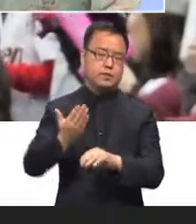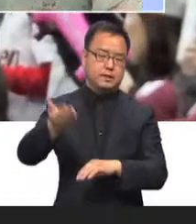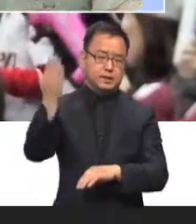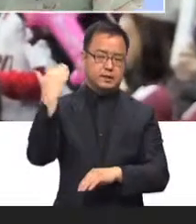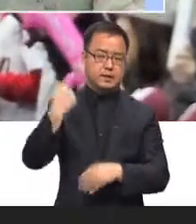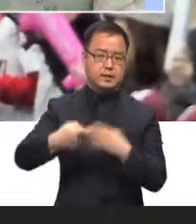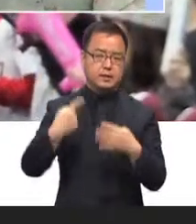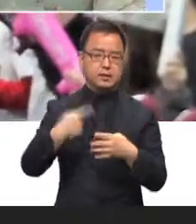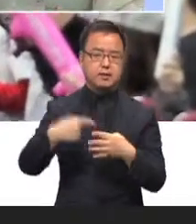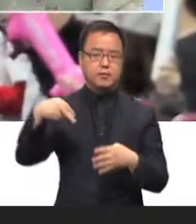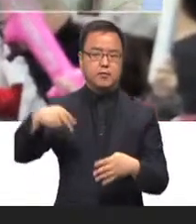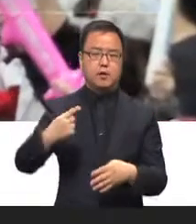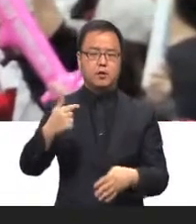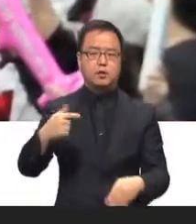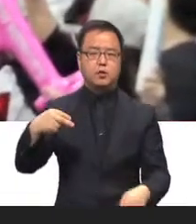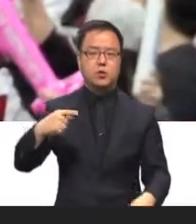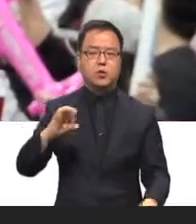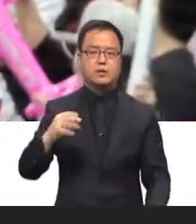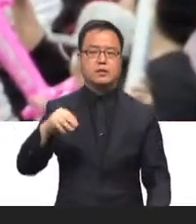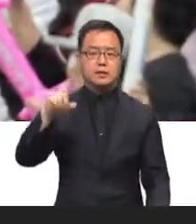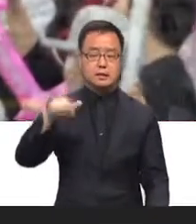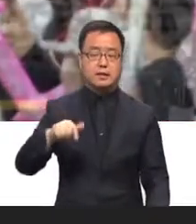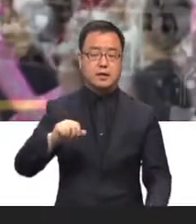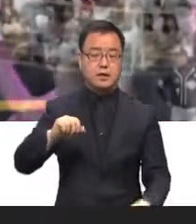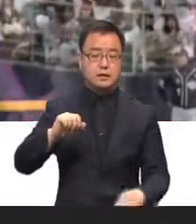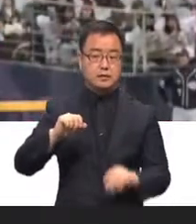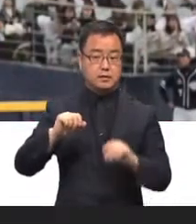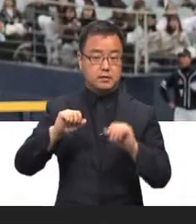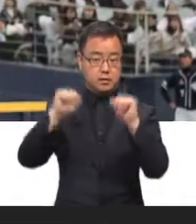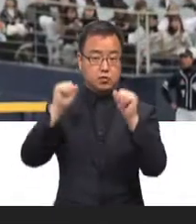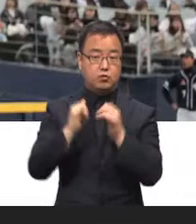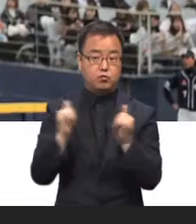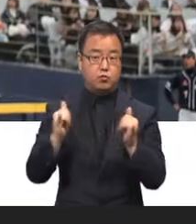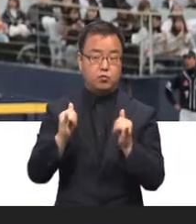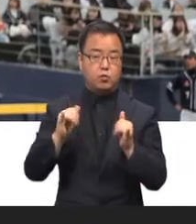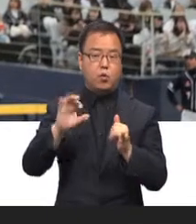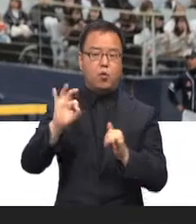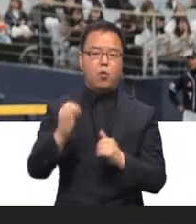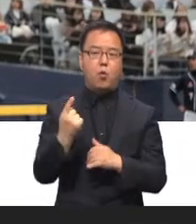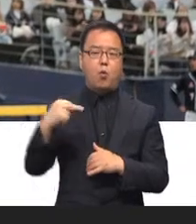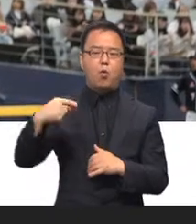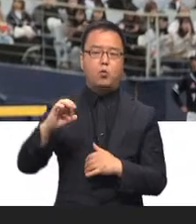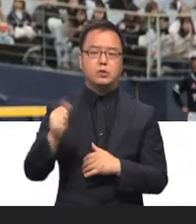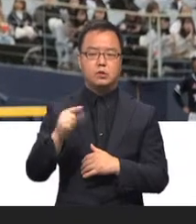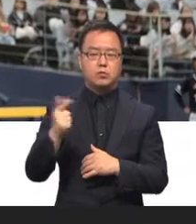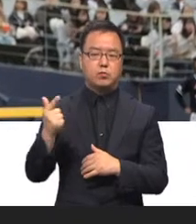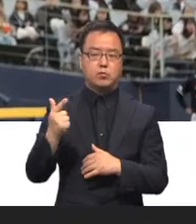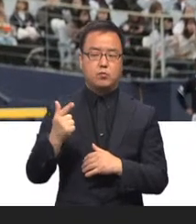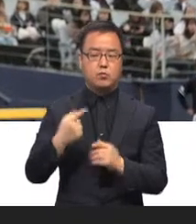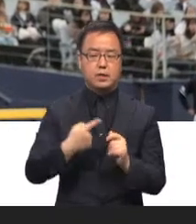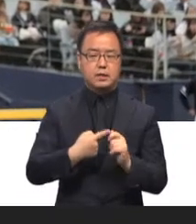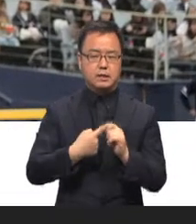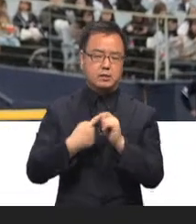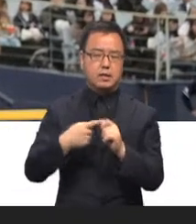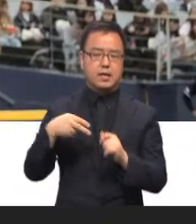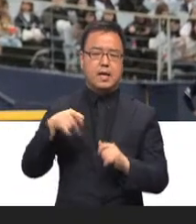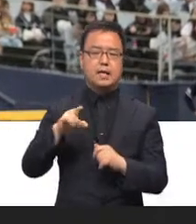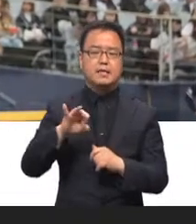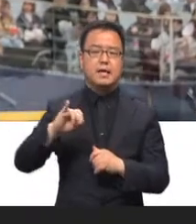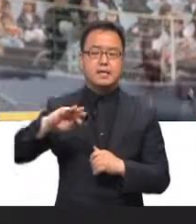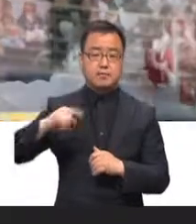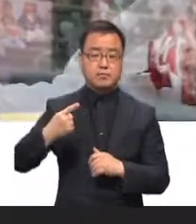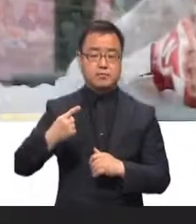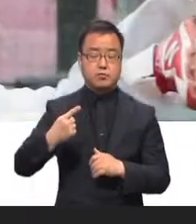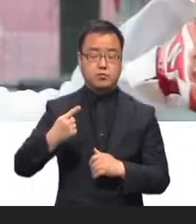손승락 선수가 그 오승환 선수의 최다 세이브 기록 인 277 세이브를 넘기기 까지 지금